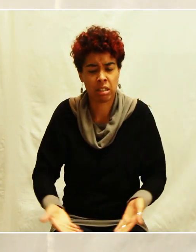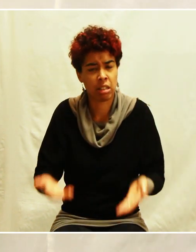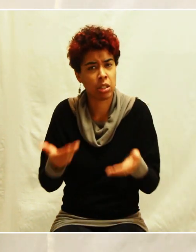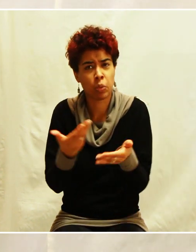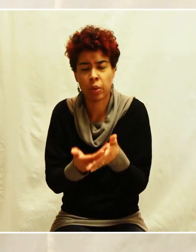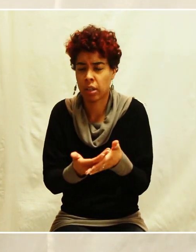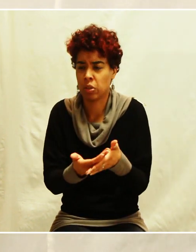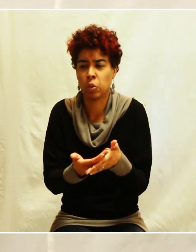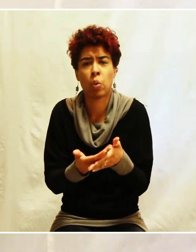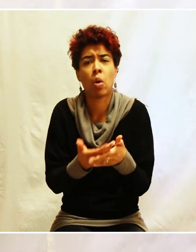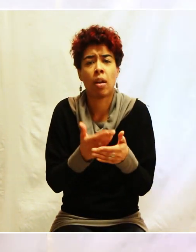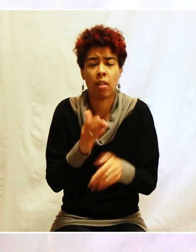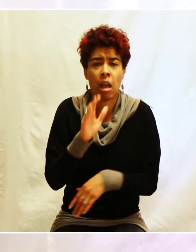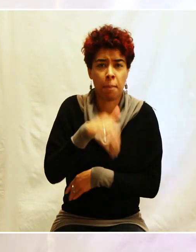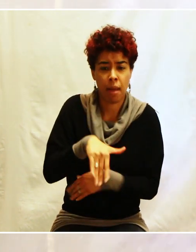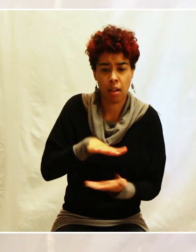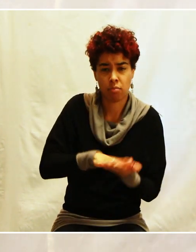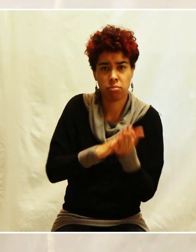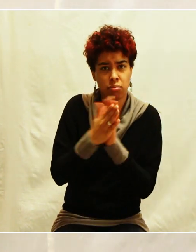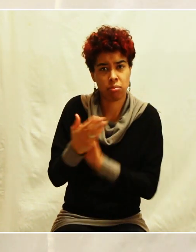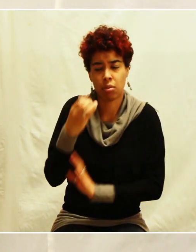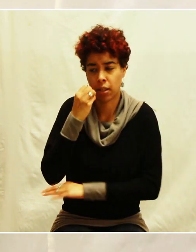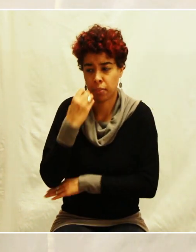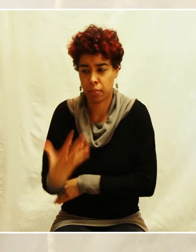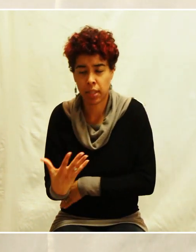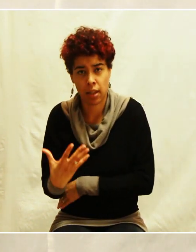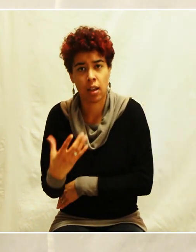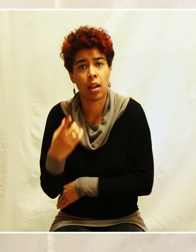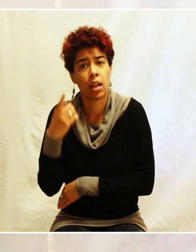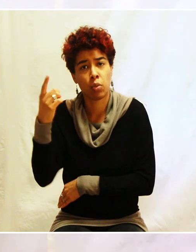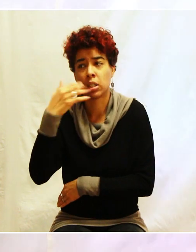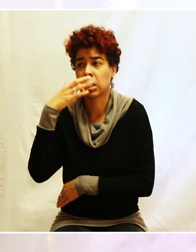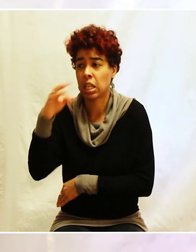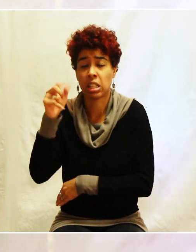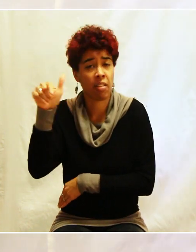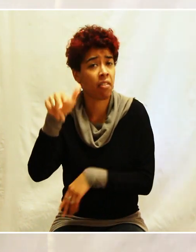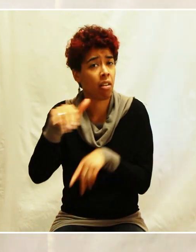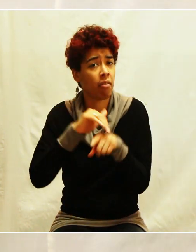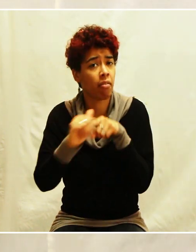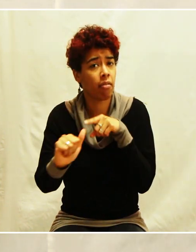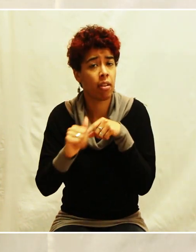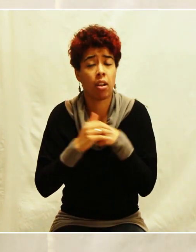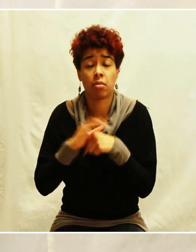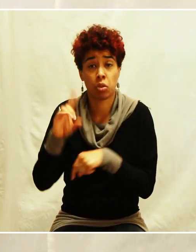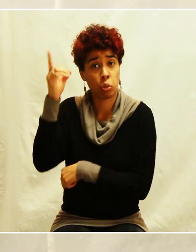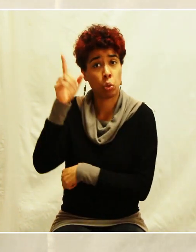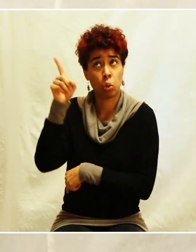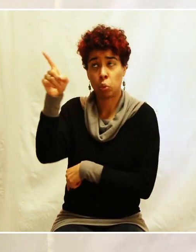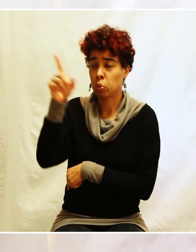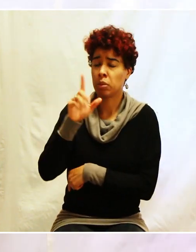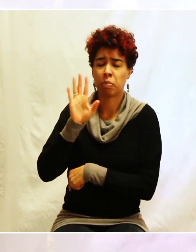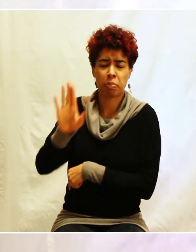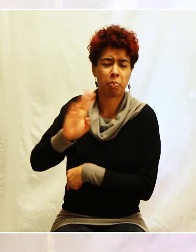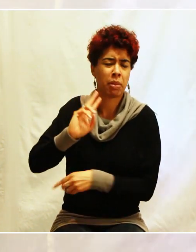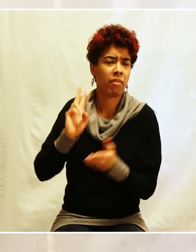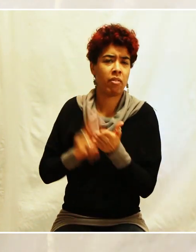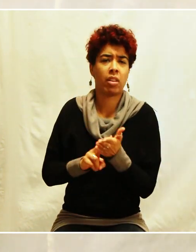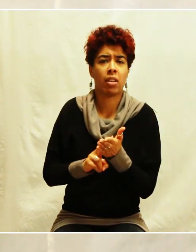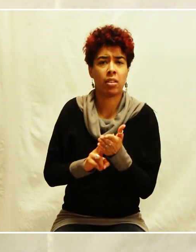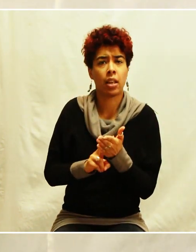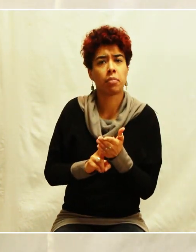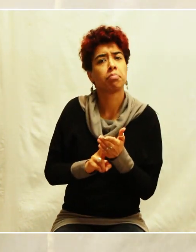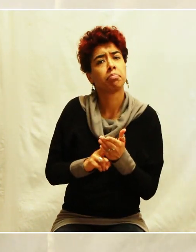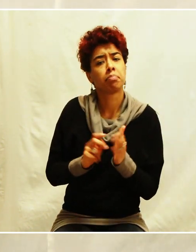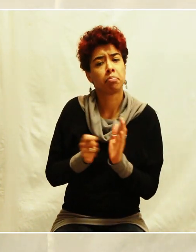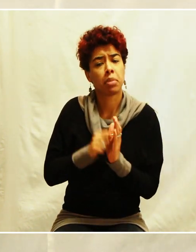circonstances, de changer le mal en bien et d'agir suivant sa propre parole. Notre Dieu, c'est la vérité. Et quand on place notre confiance